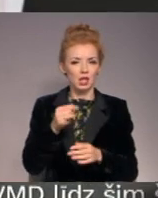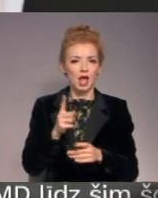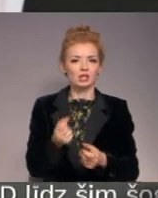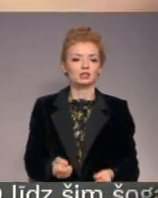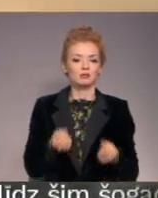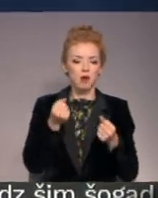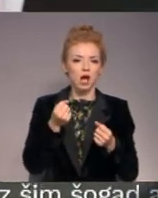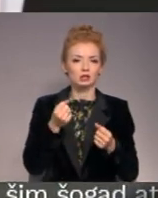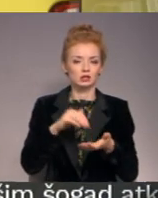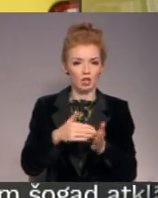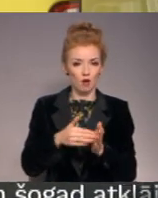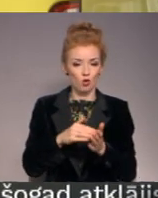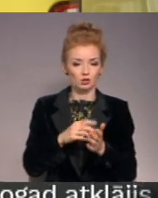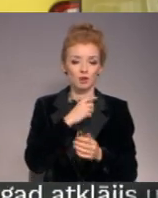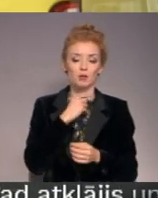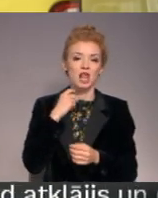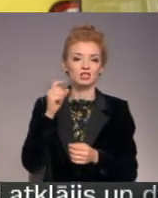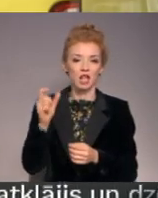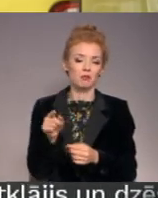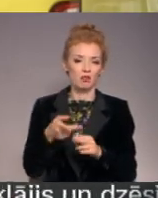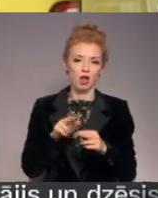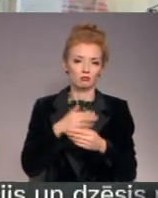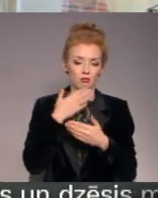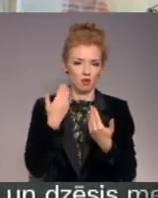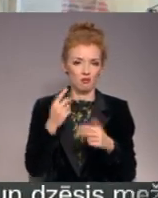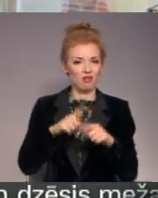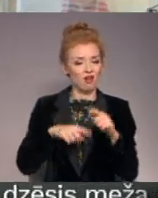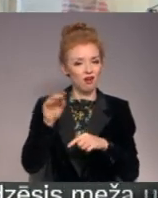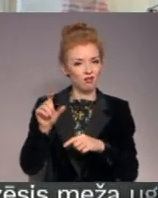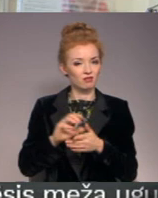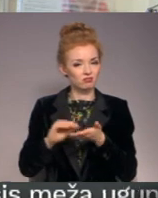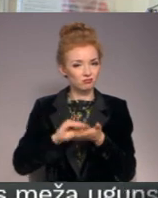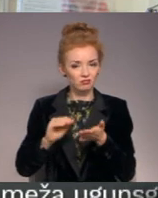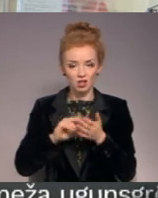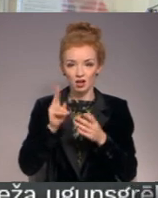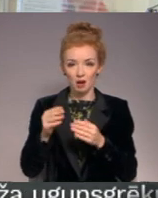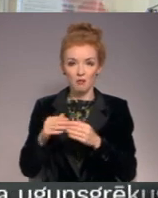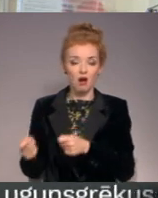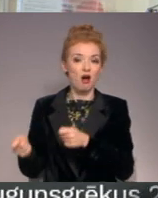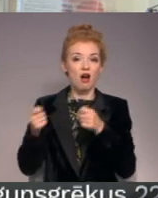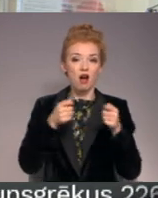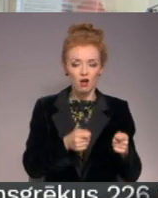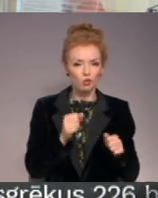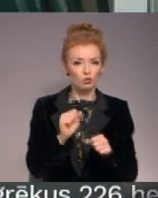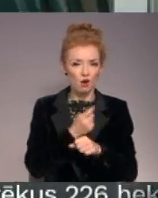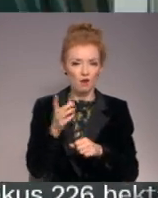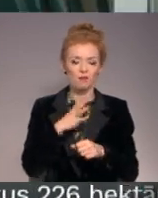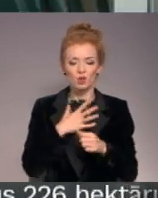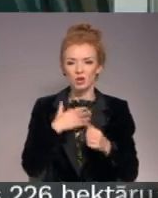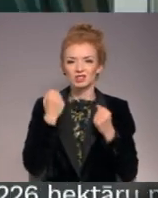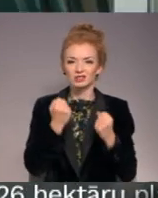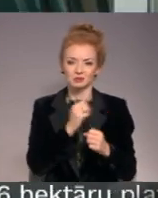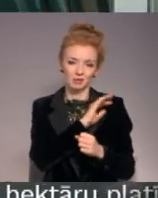akūts stāvoklis. Priesterim tāds neesot bijis. Tuvinieki gan raksta, ka pēc atvešanas mājās pacientam joprojām bija spēcīgas